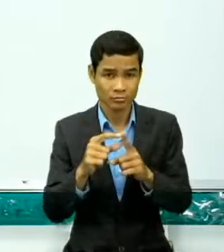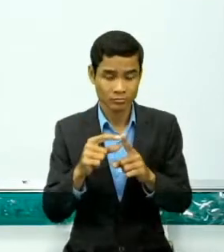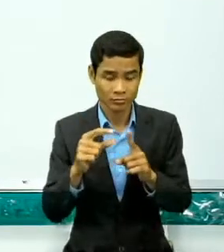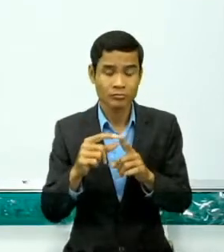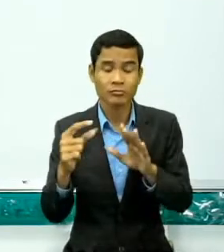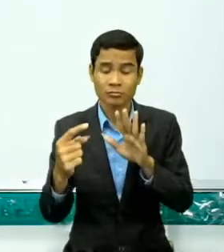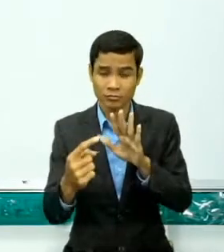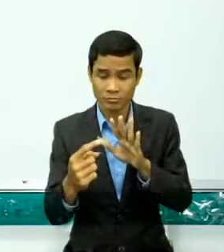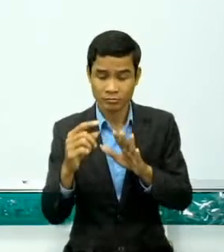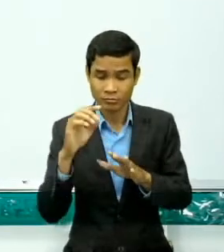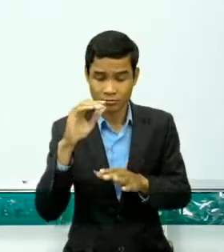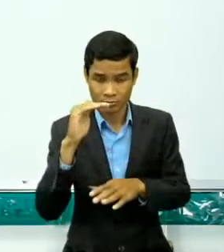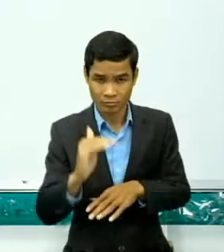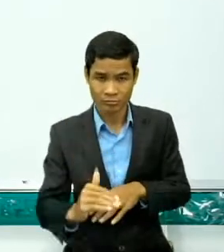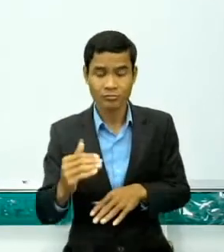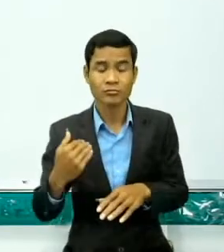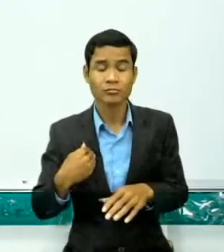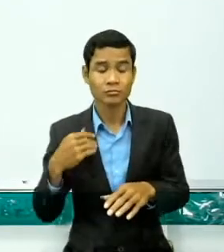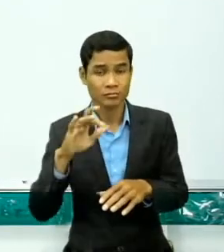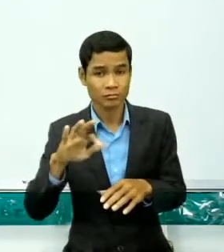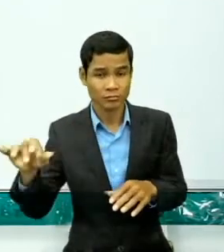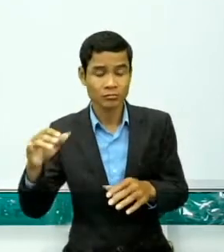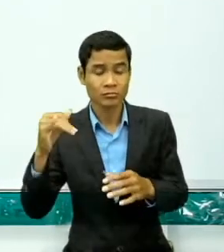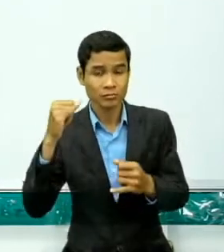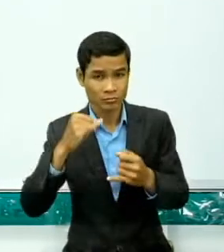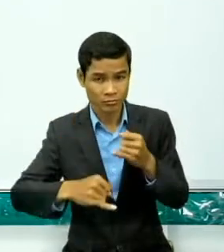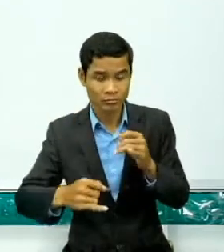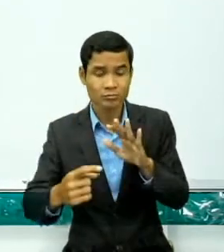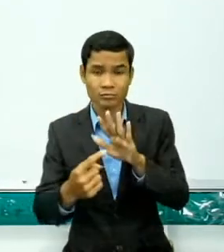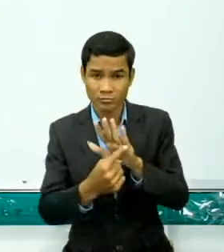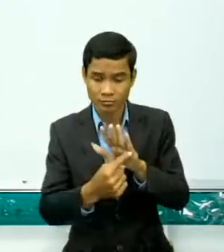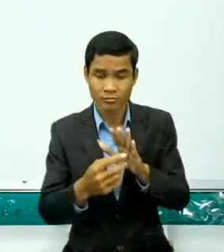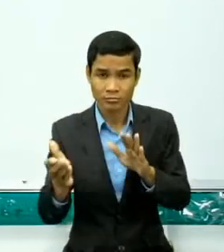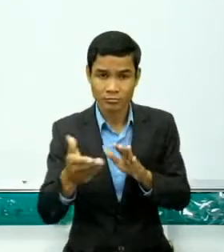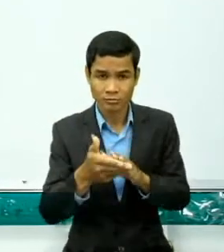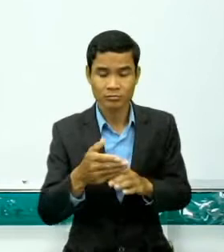សូរចុងអឺចាកូនថាដោយខ្លួនឯង